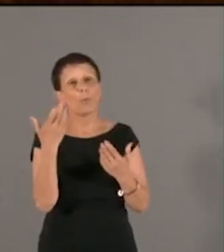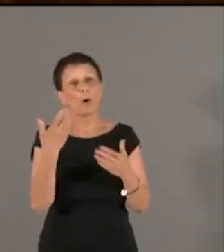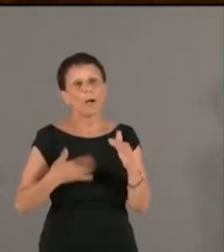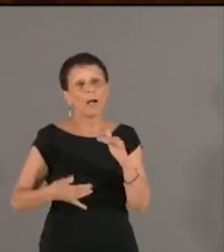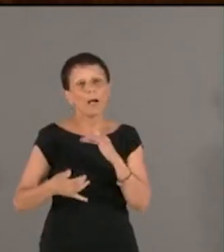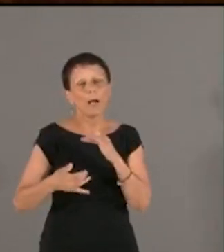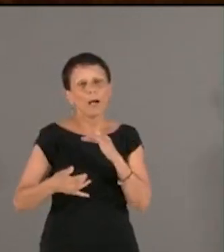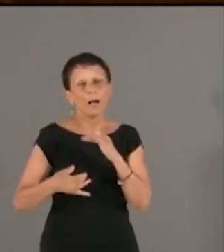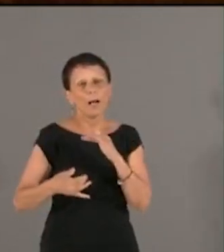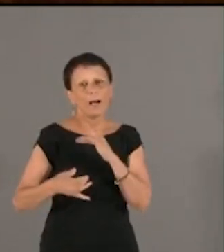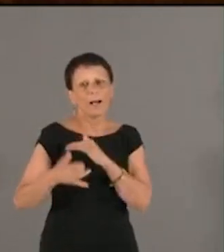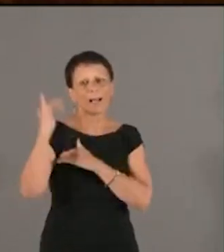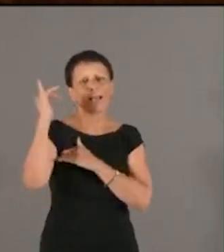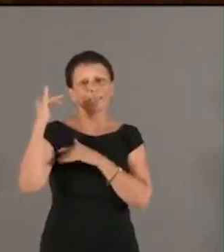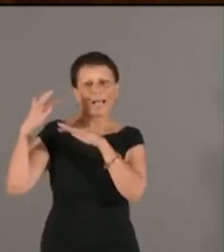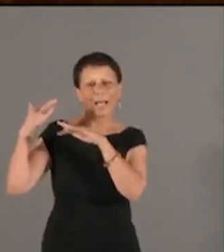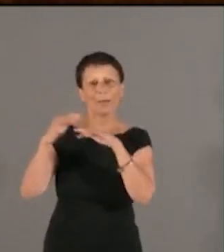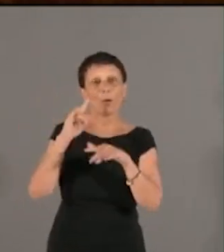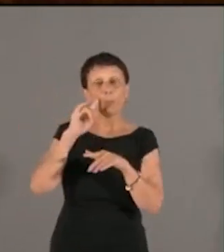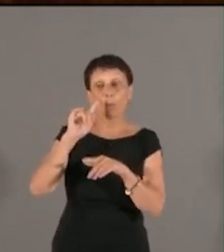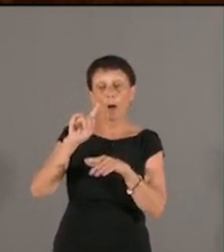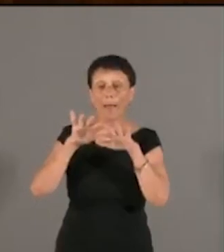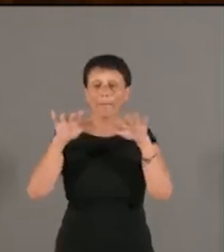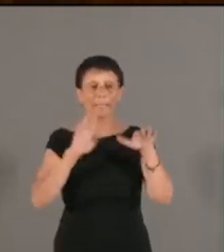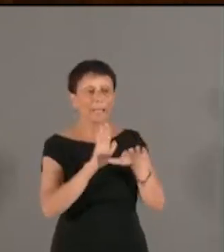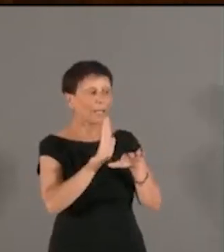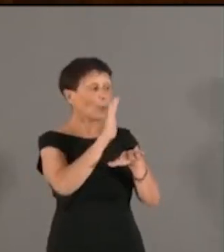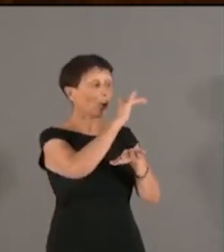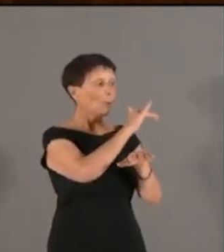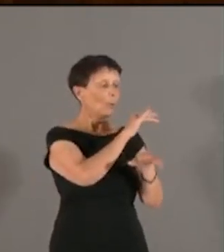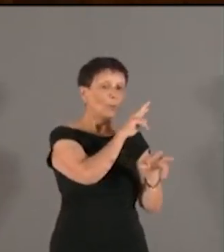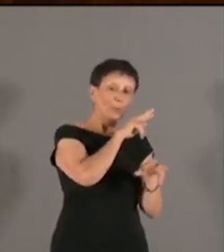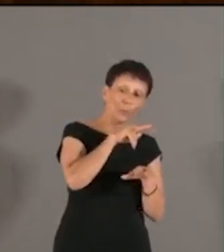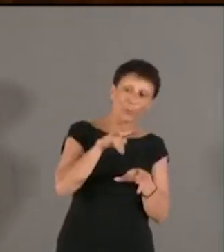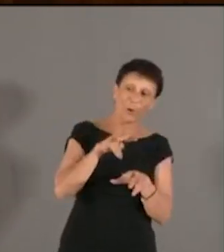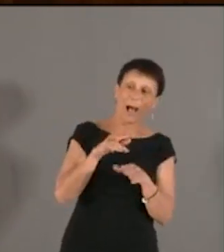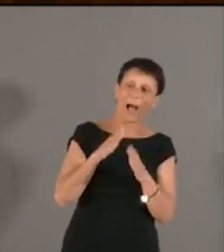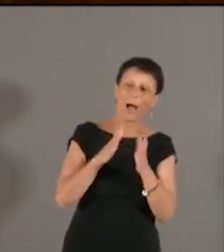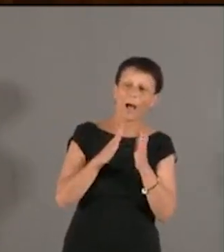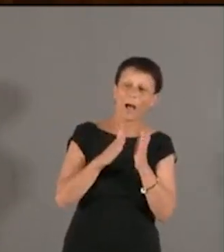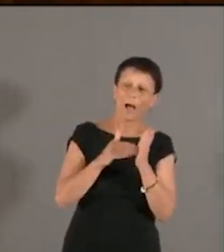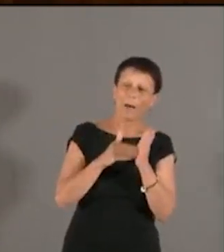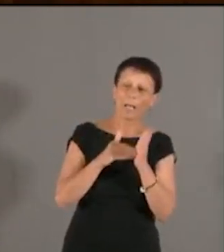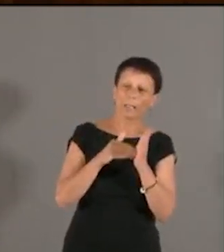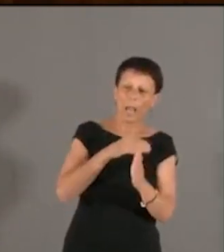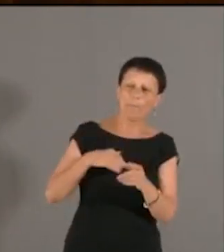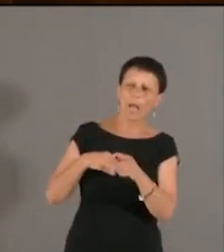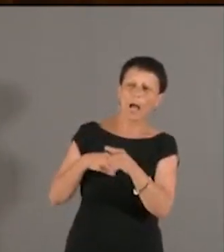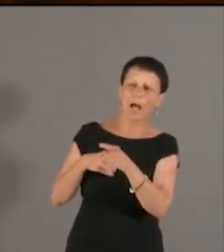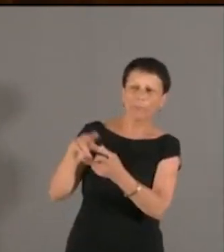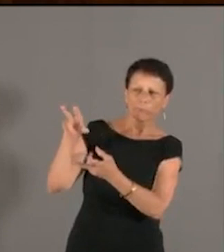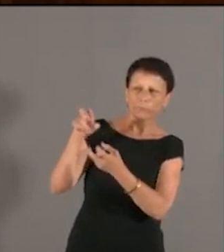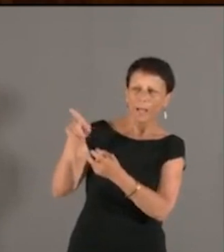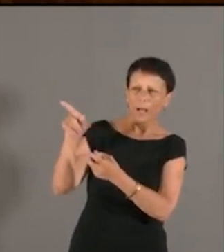à l'immigration, car de l'autre côté de la Méditerranée, on entend le maire de Marseille, on entend ces euros